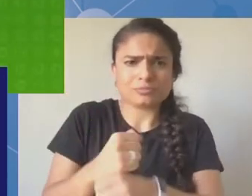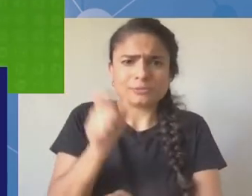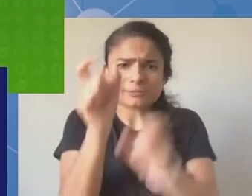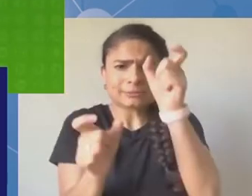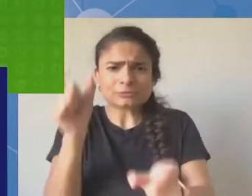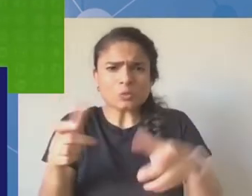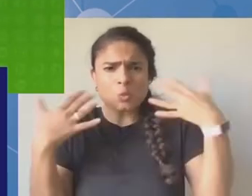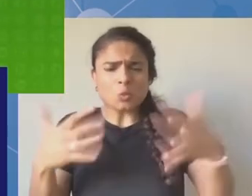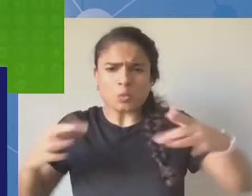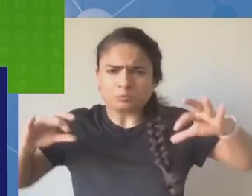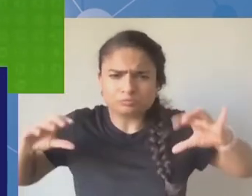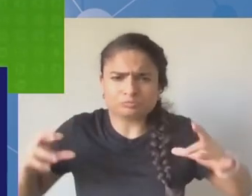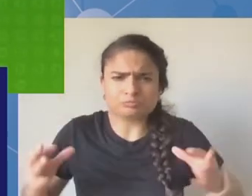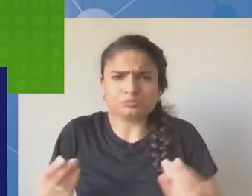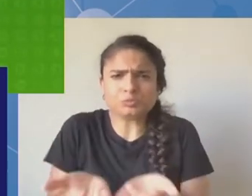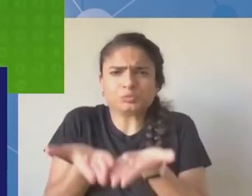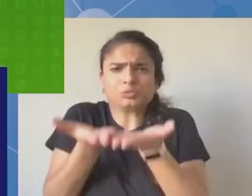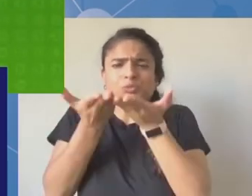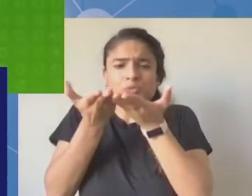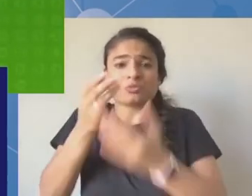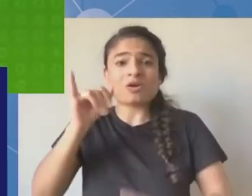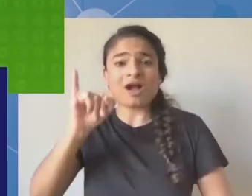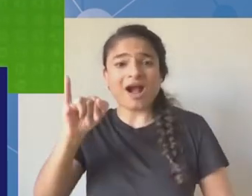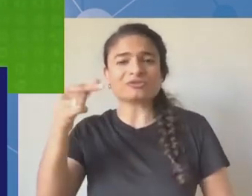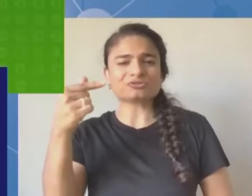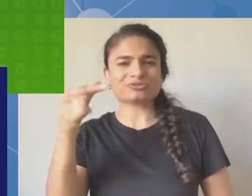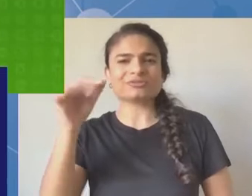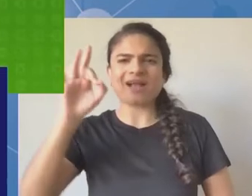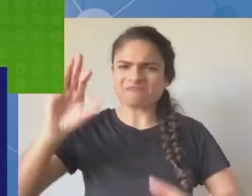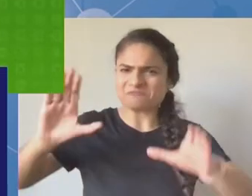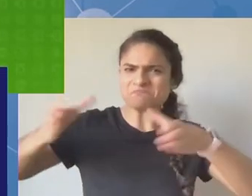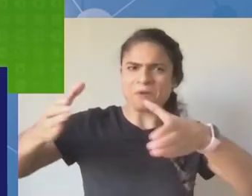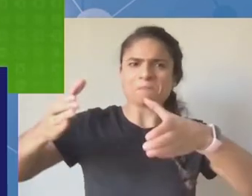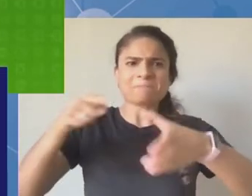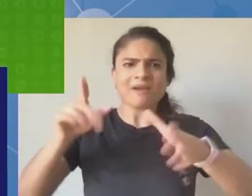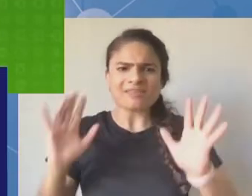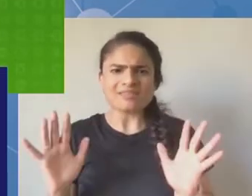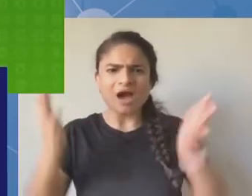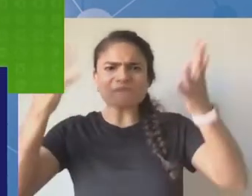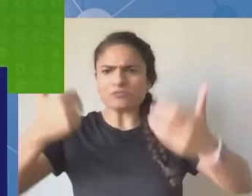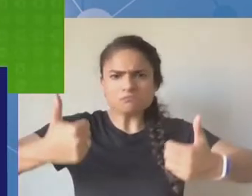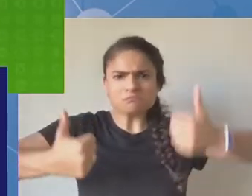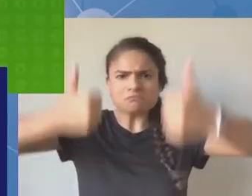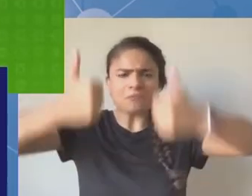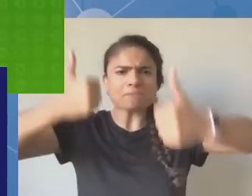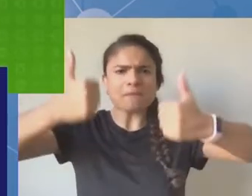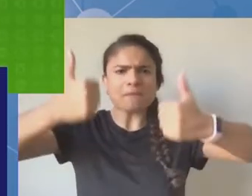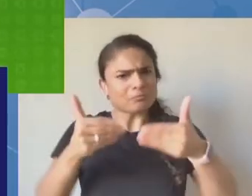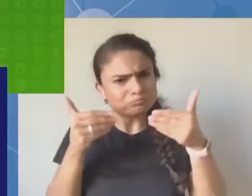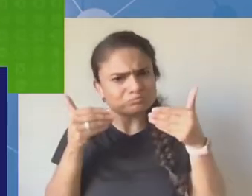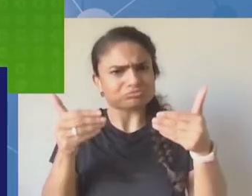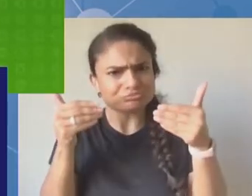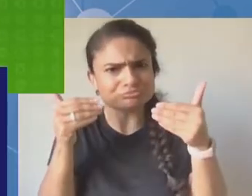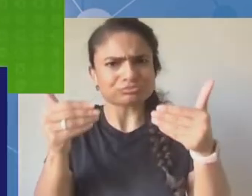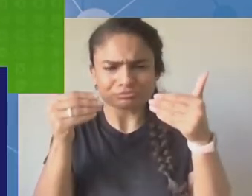روح التبادل المشترك. وأخيرا ليس آخرا،